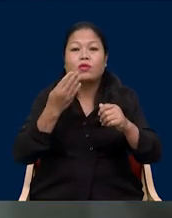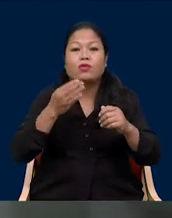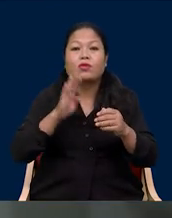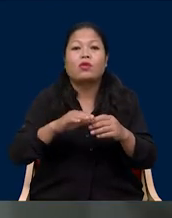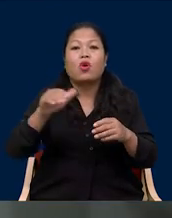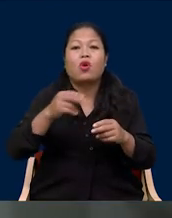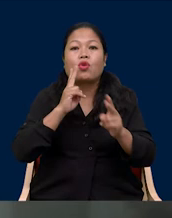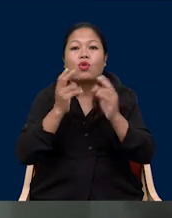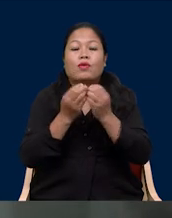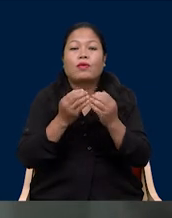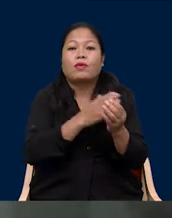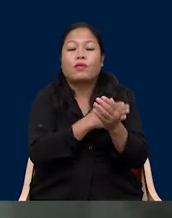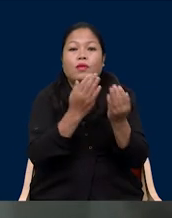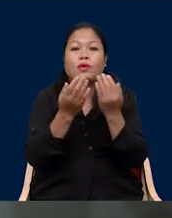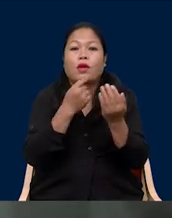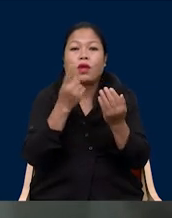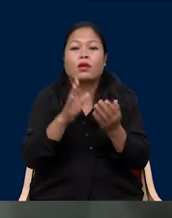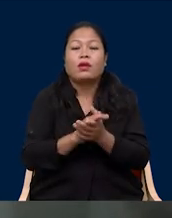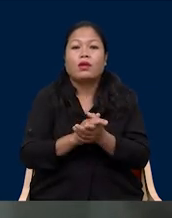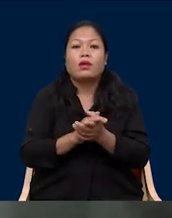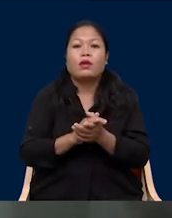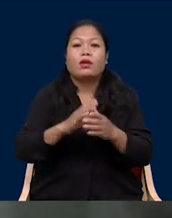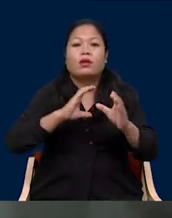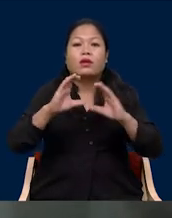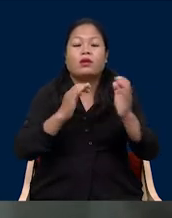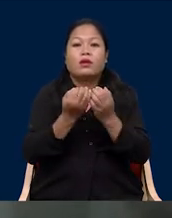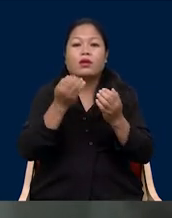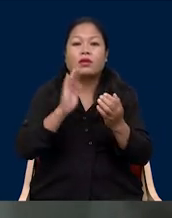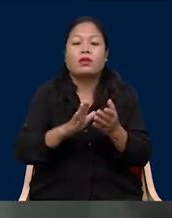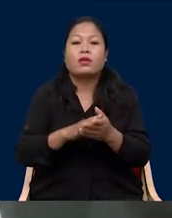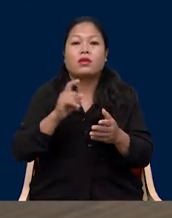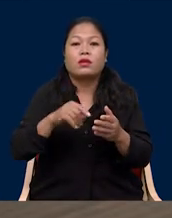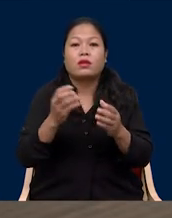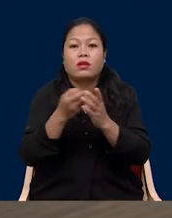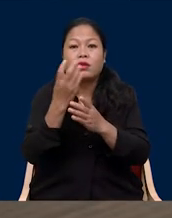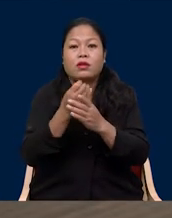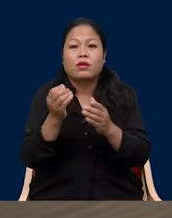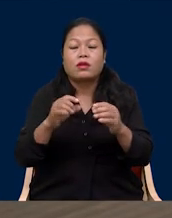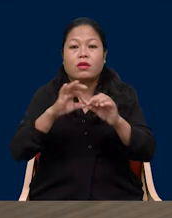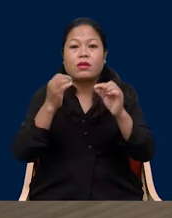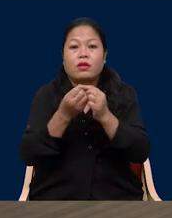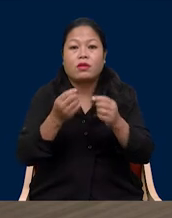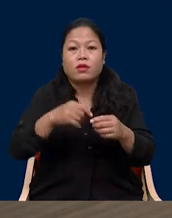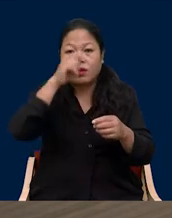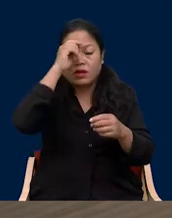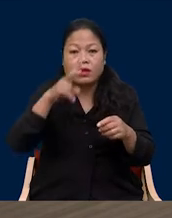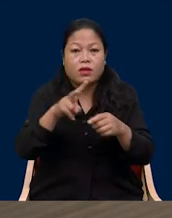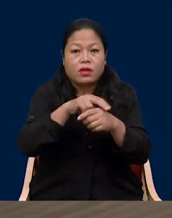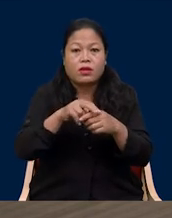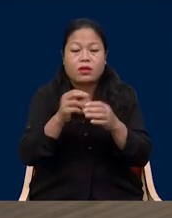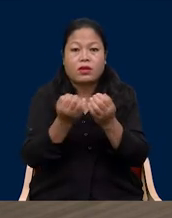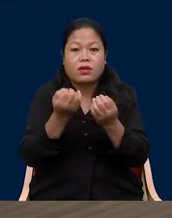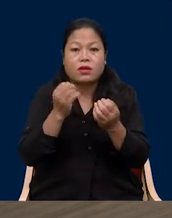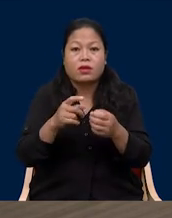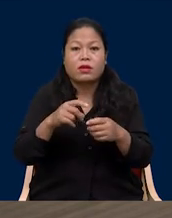जुन चाहिँ हुनुपर्छ जस्तो लाग्छ. अनि अर्को कुरा भनेको मिडिया भनेको चाहिँ एउटा मिडिएटर हो. जस्तो अहिले अब हामी एकदमै विकट क्षेत्रतिर गएर रिसर्चहरू